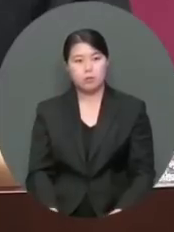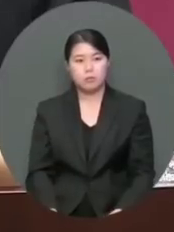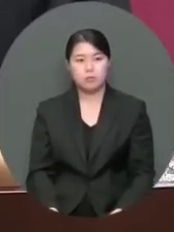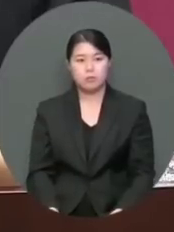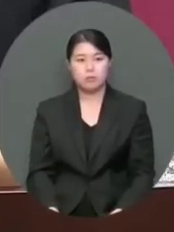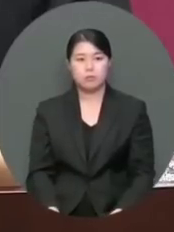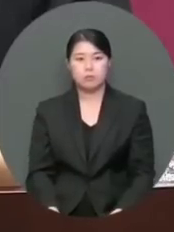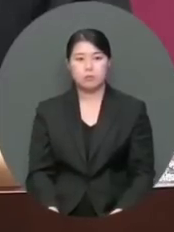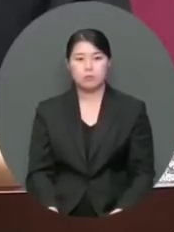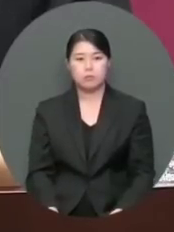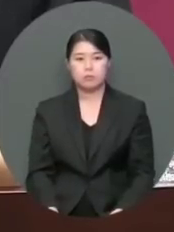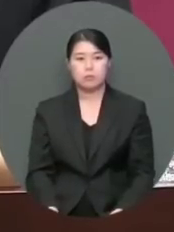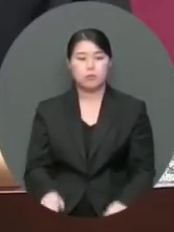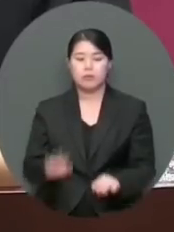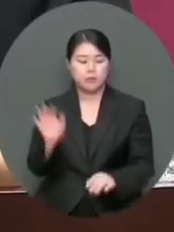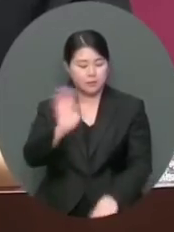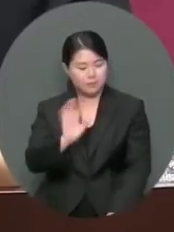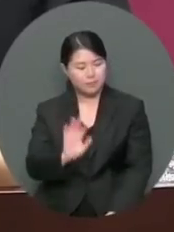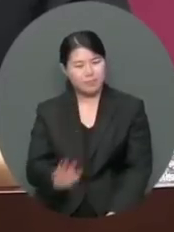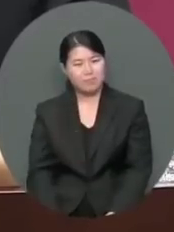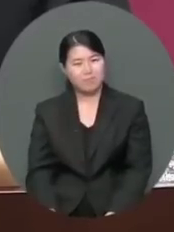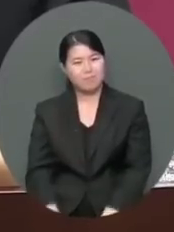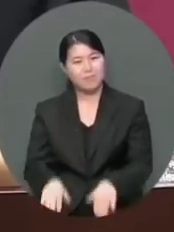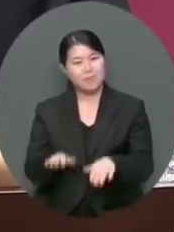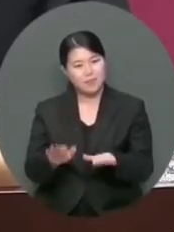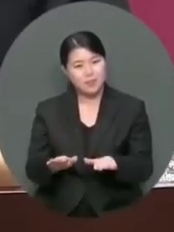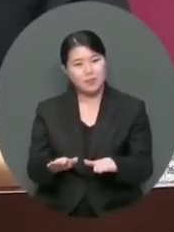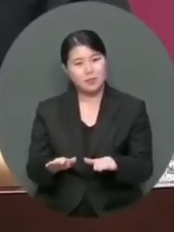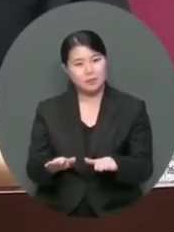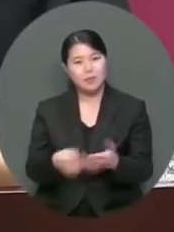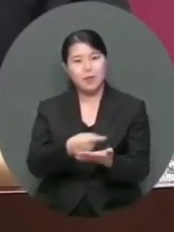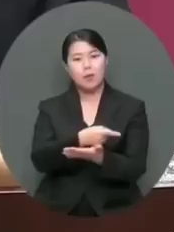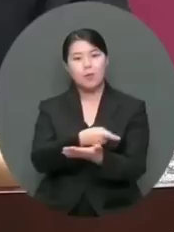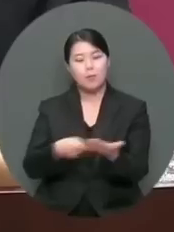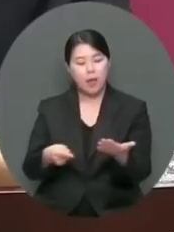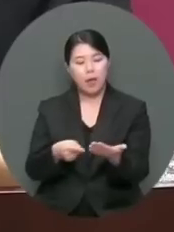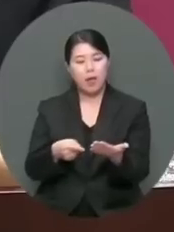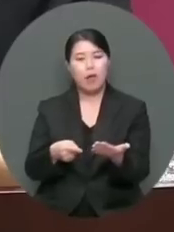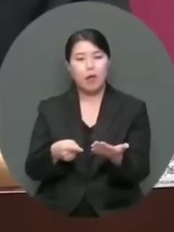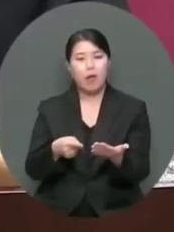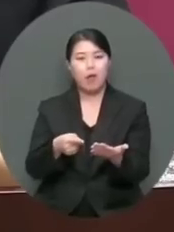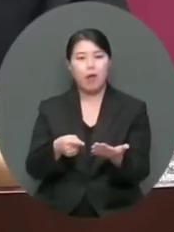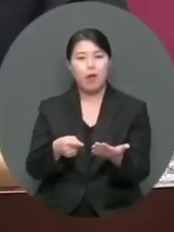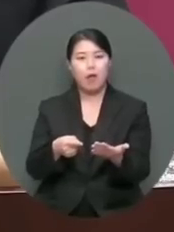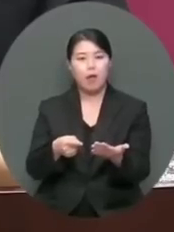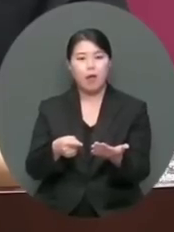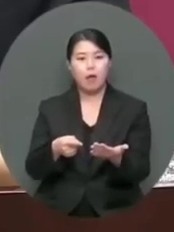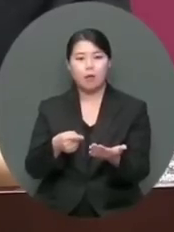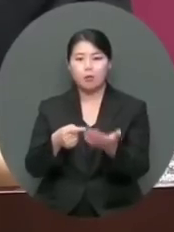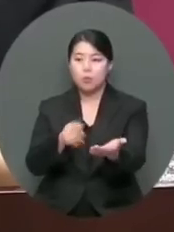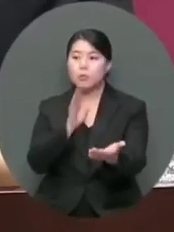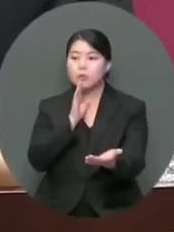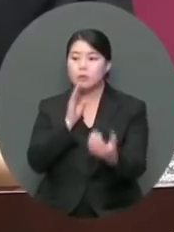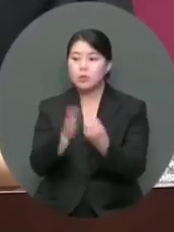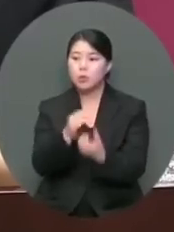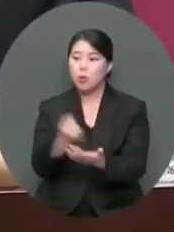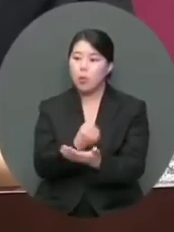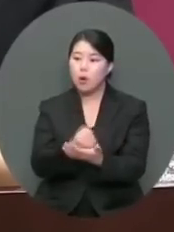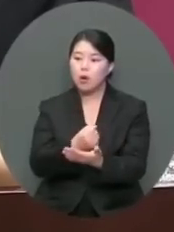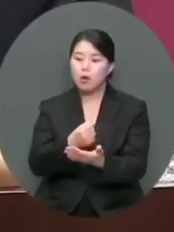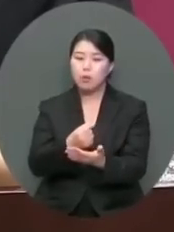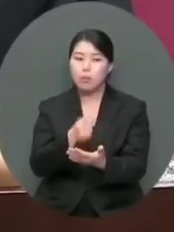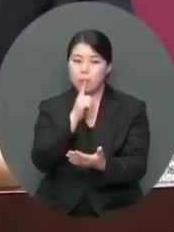하면 어떻겠습니까? 아니요. 이 자리를 빌어서 피해를 주신 축구 팬들에게 유감을 표명할 의향 있으십니까? 저는